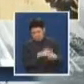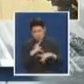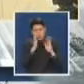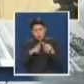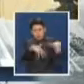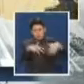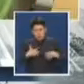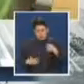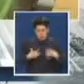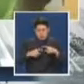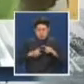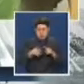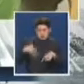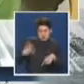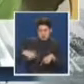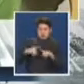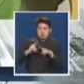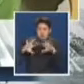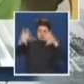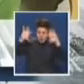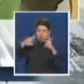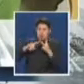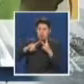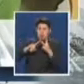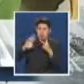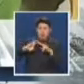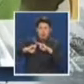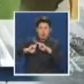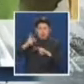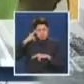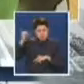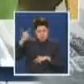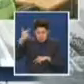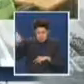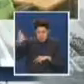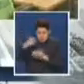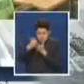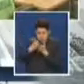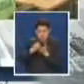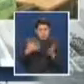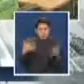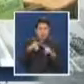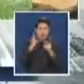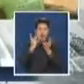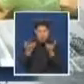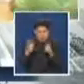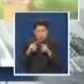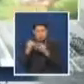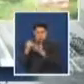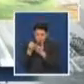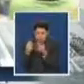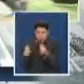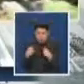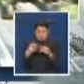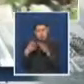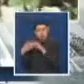นี่ยยังรู้สึกว่าเจ้าหน้าที่รัฐก็ดีหรือแม้แต่เอกชนในระยะที่ผ่านมาเนี่ยก็เข้ามาช่วยเหลือเยอะมากนะครับมีการระดมความช่วยเหลือมีการจัดหน่วย